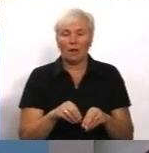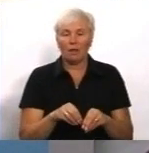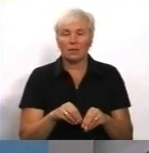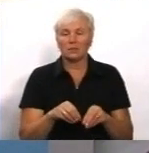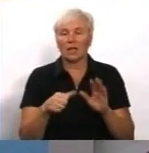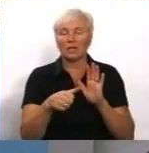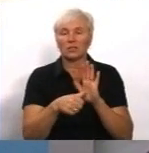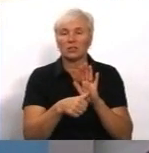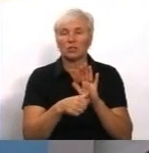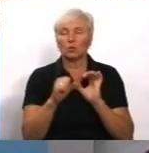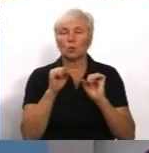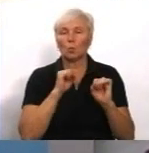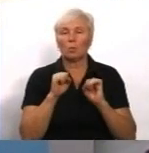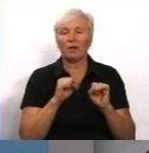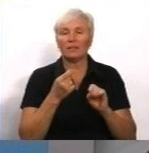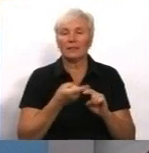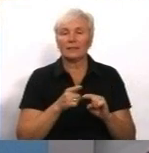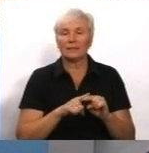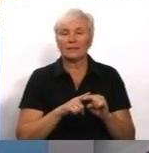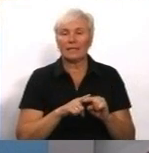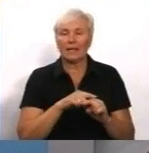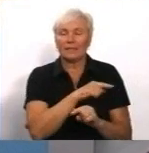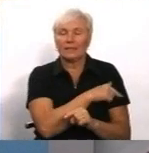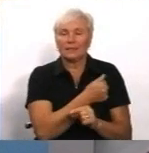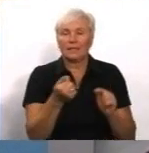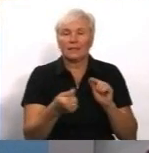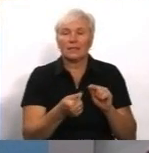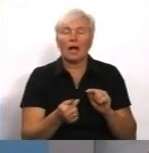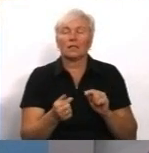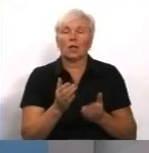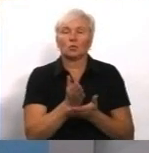6 управлінь – це фітосанітарна безпека, санітарна служба,